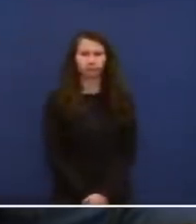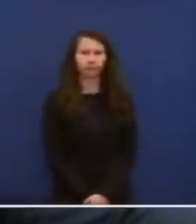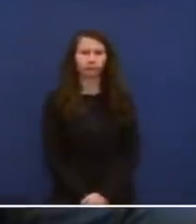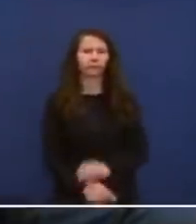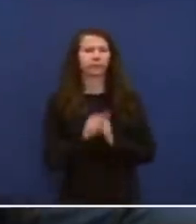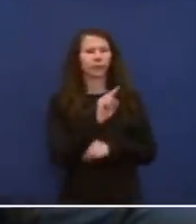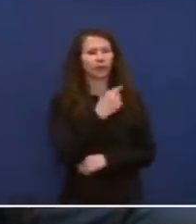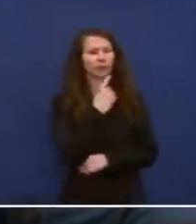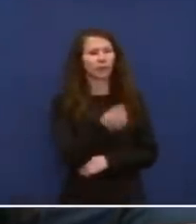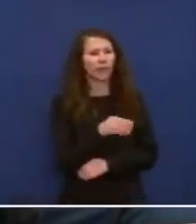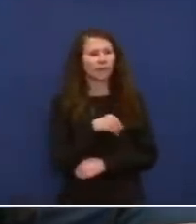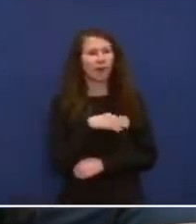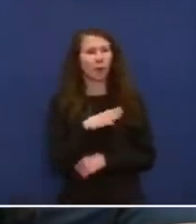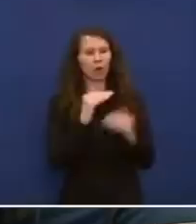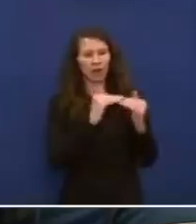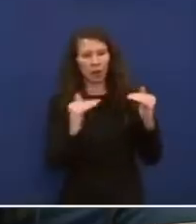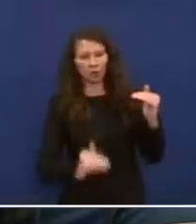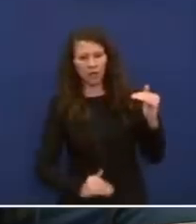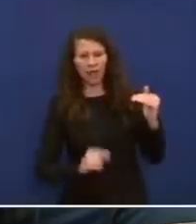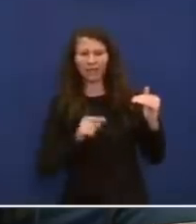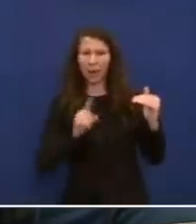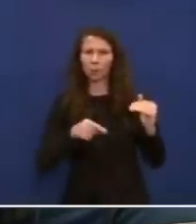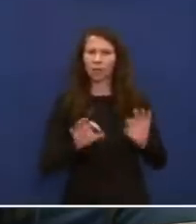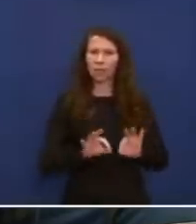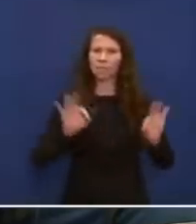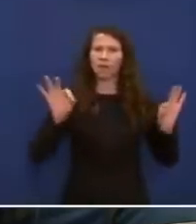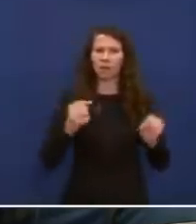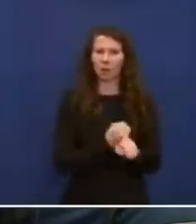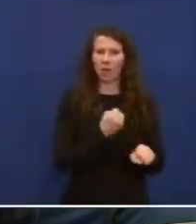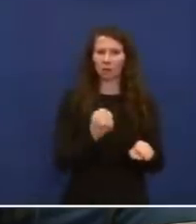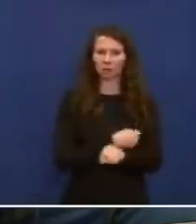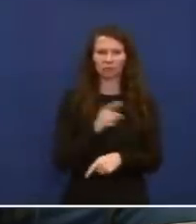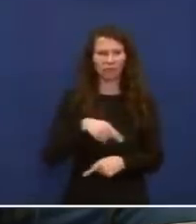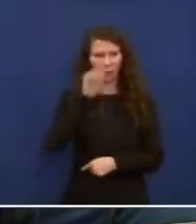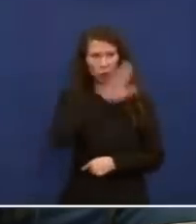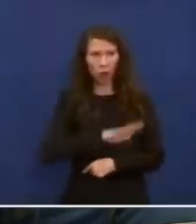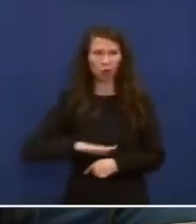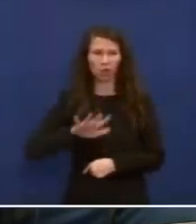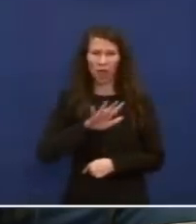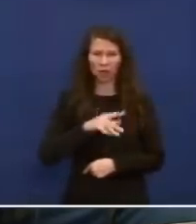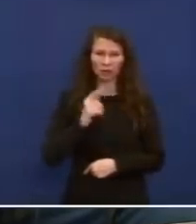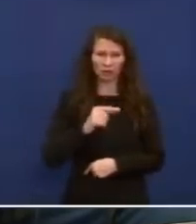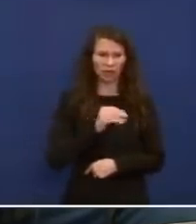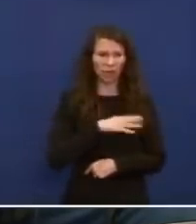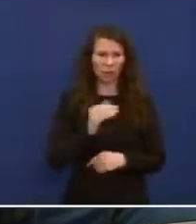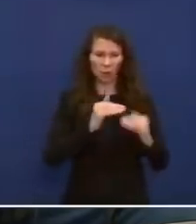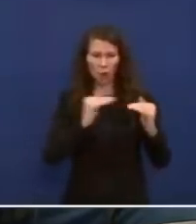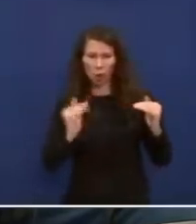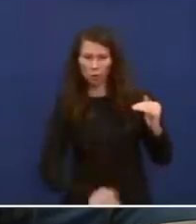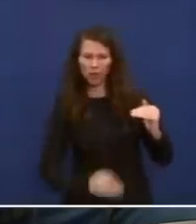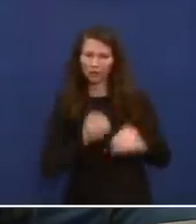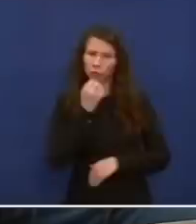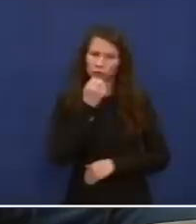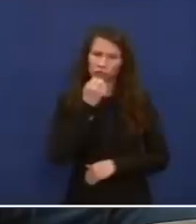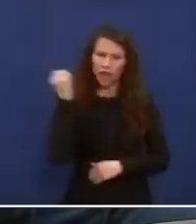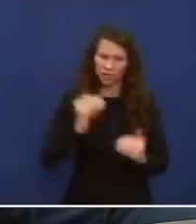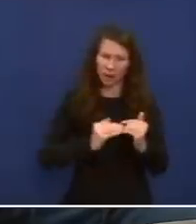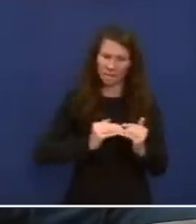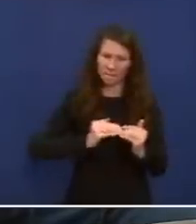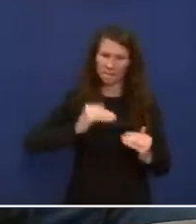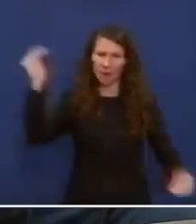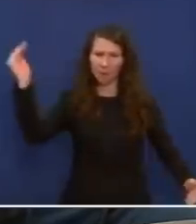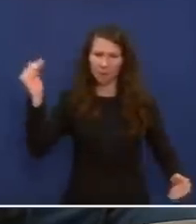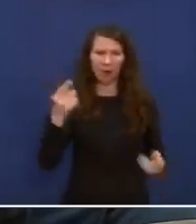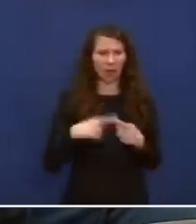da noch besser werden muss. Die Ungleichheit in Deutschland ist ja so krass und so massiv wie in keinem anderen europäischen Land. Was gedenken Sie